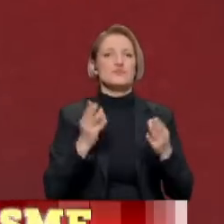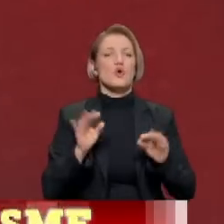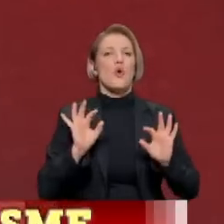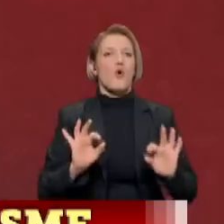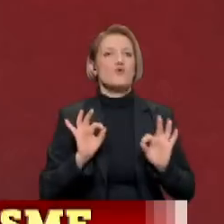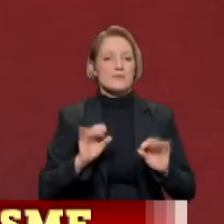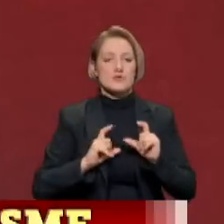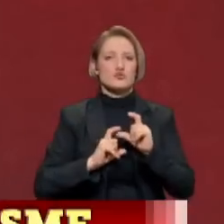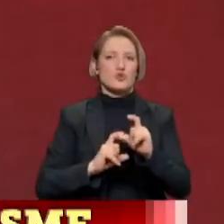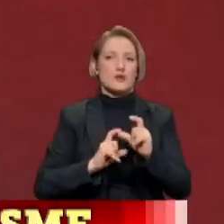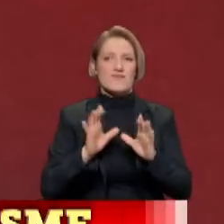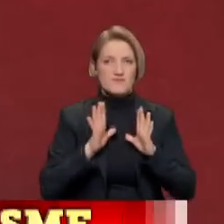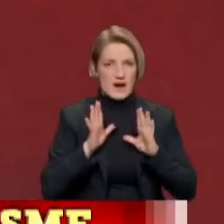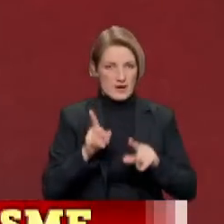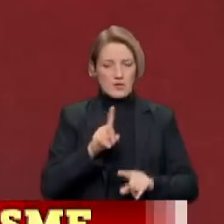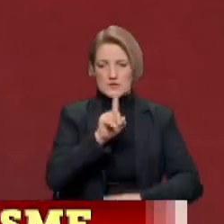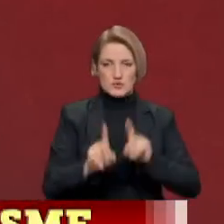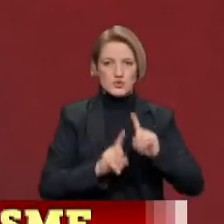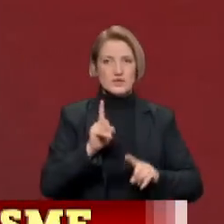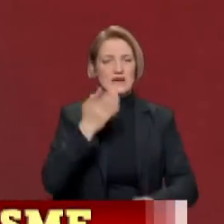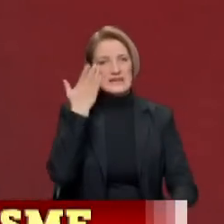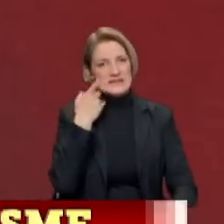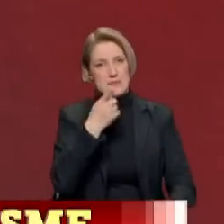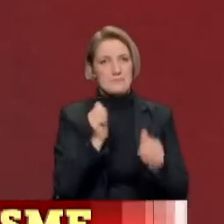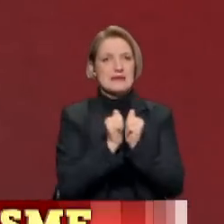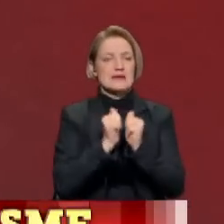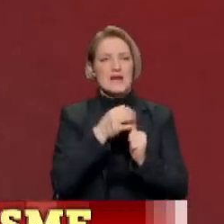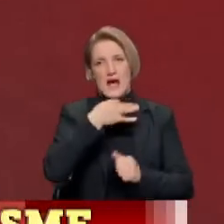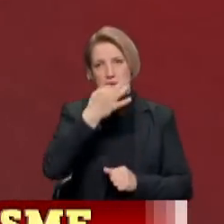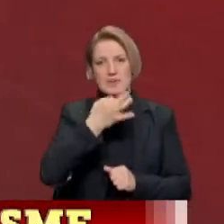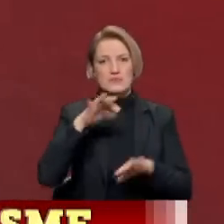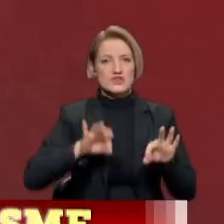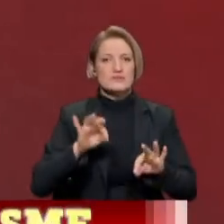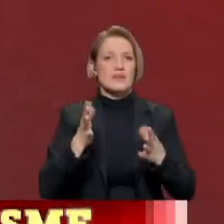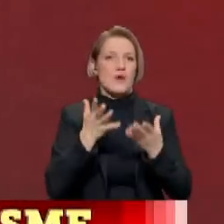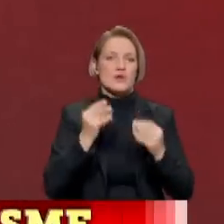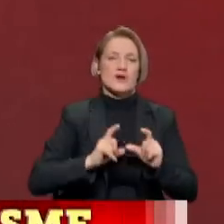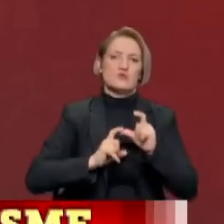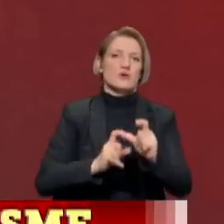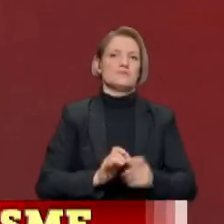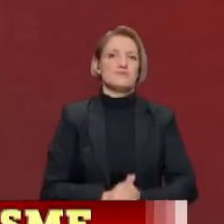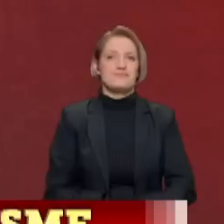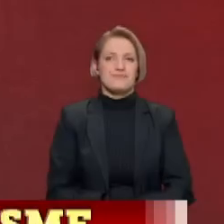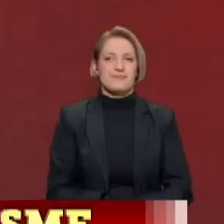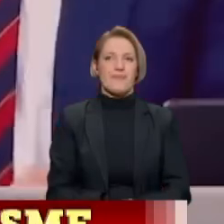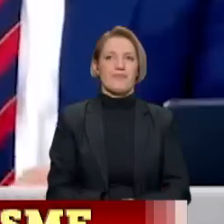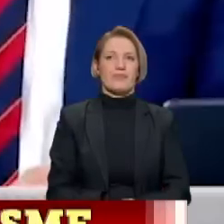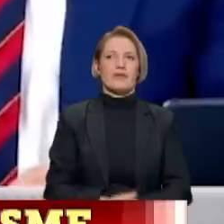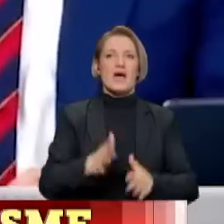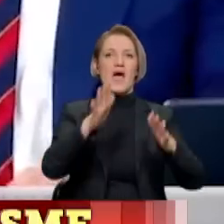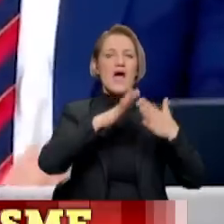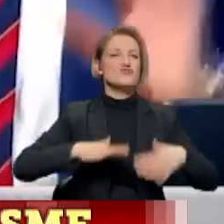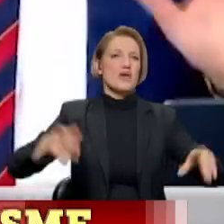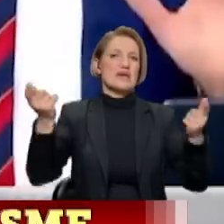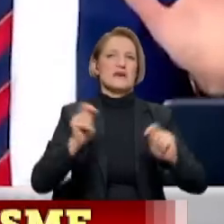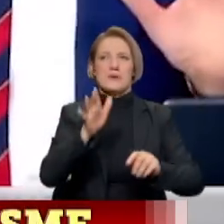kritik, önemli sorular var. Onları da yönelteceğim. İzleyelim birlikte haberimizi. Şimdi ne olacak ve soralım. Her şeyi yaparlar.